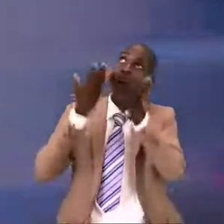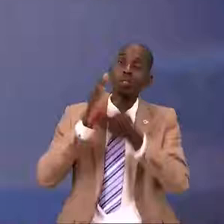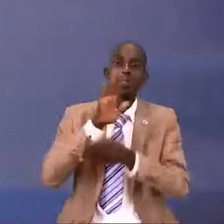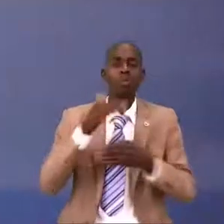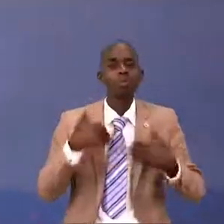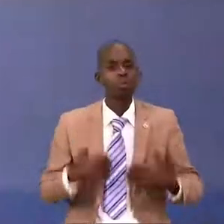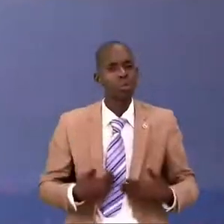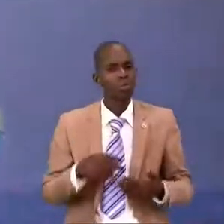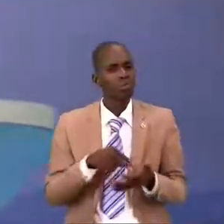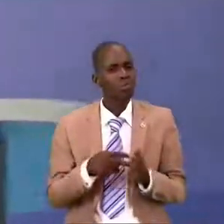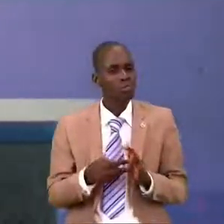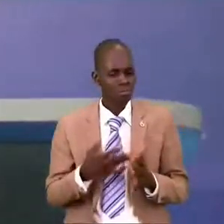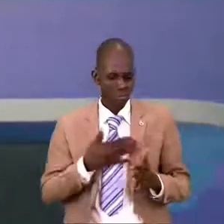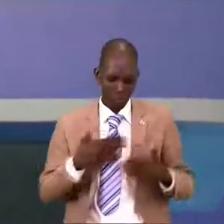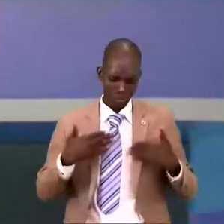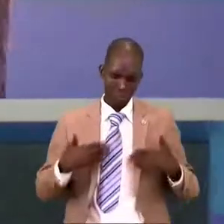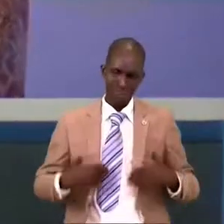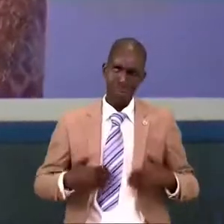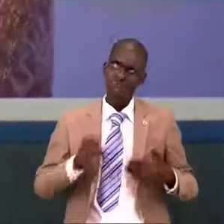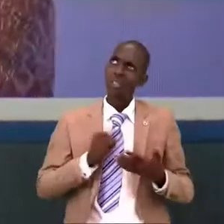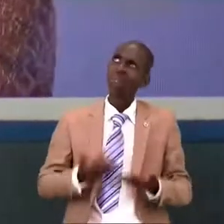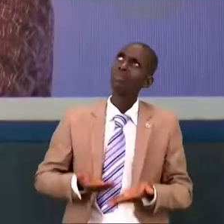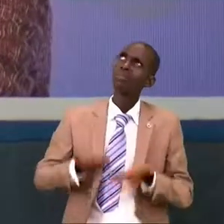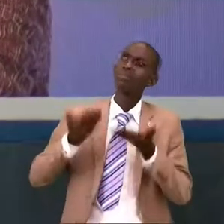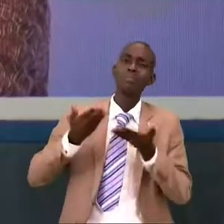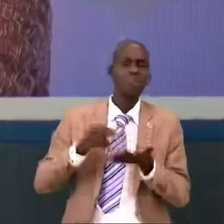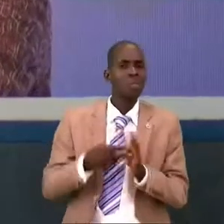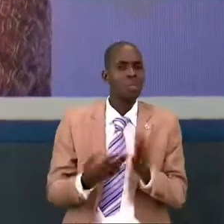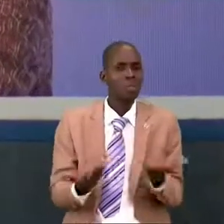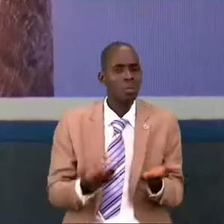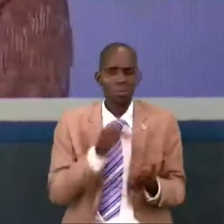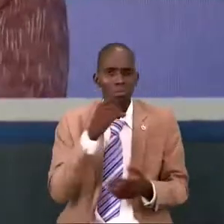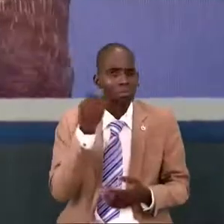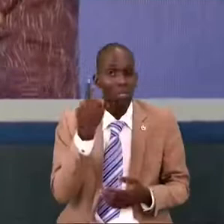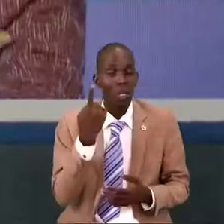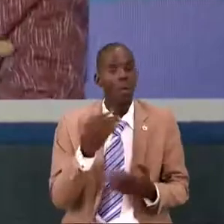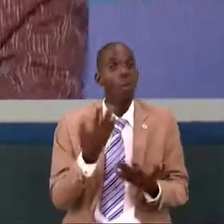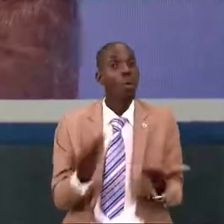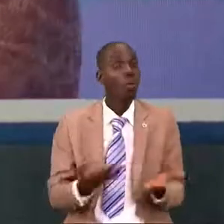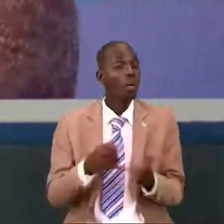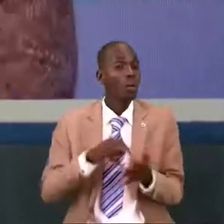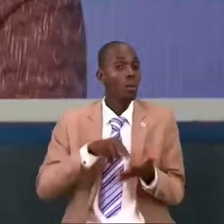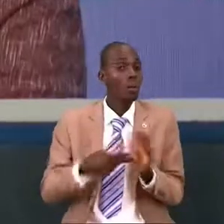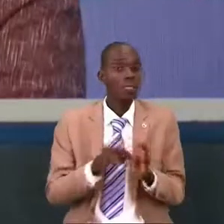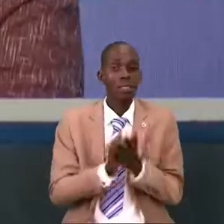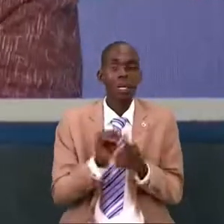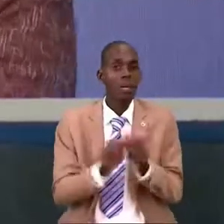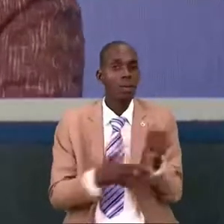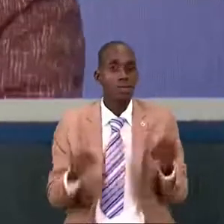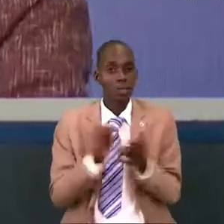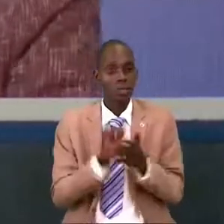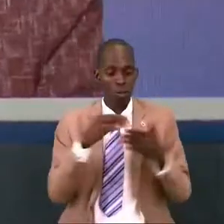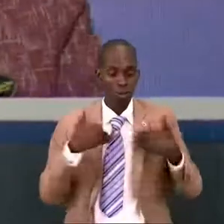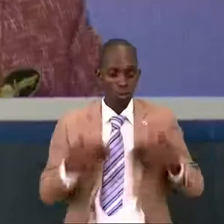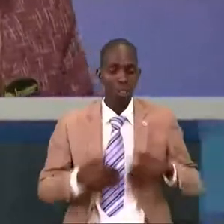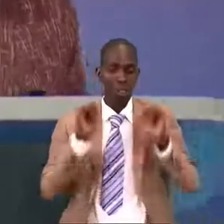c'est que tout ce que ton corps peut faire, de ton cœur, ton âme, ton esprit, tes mains, ce